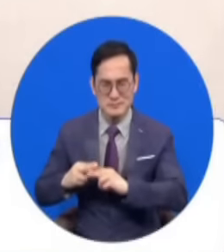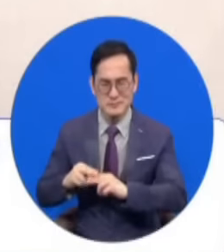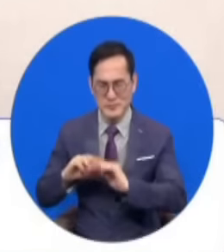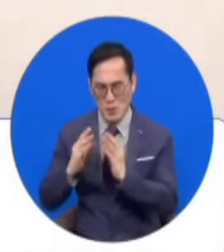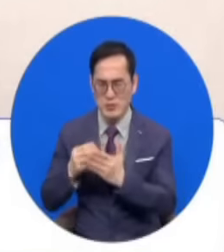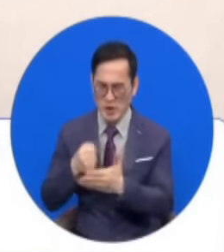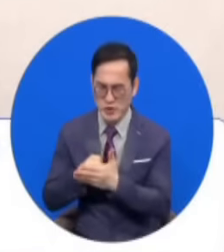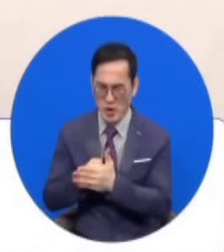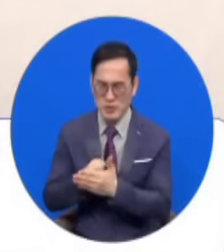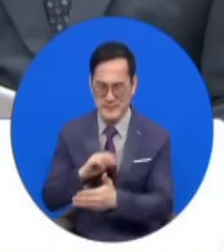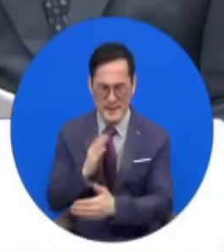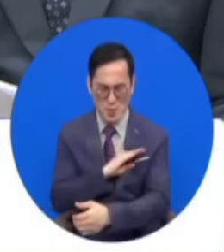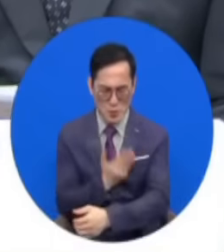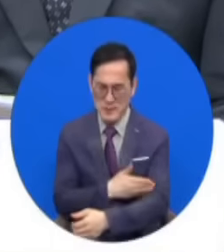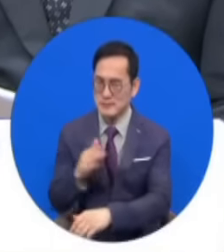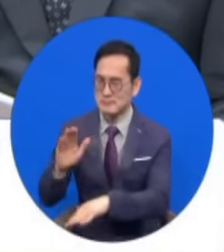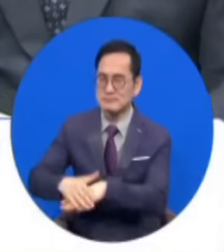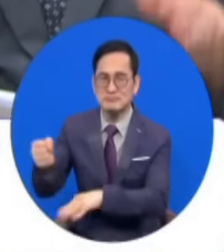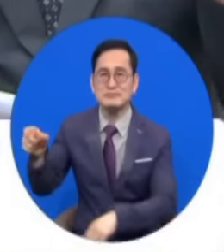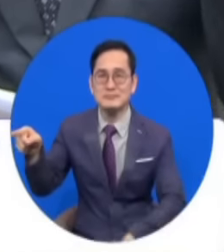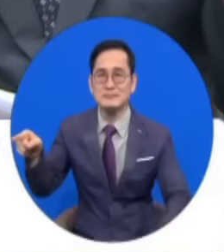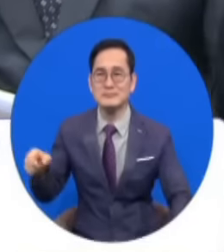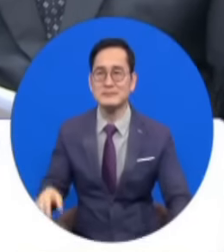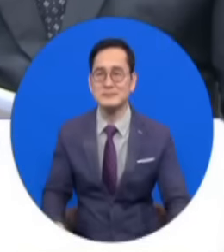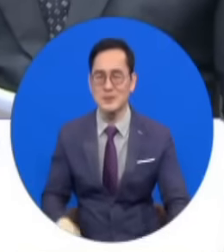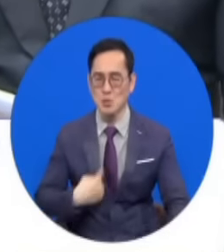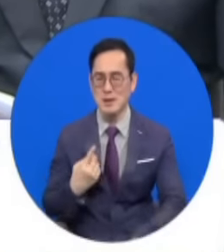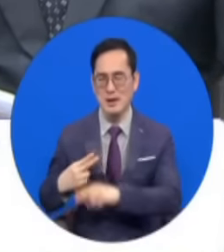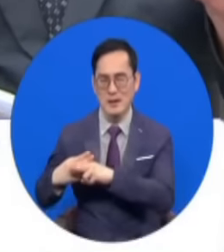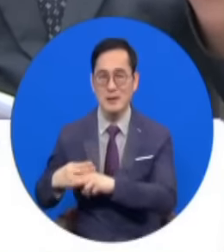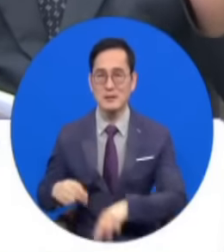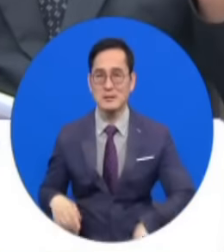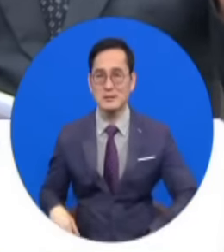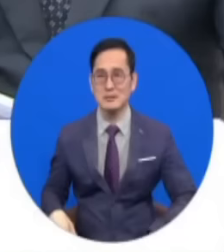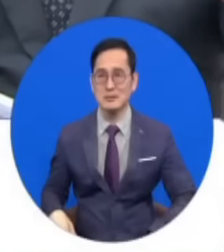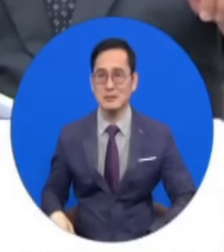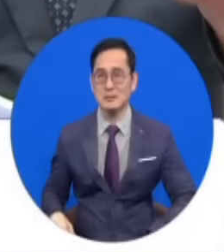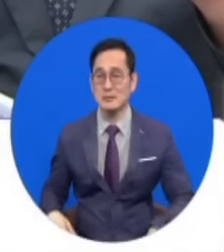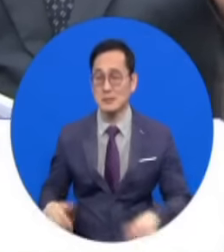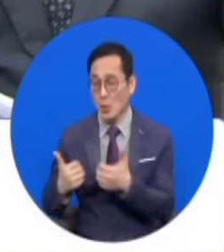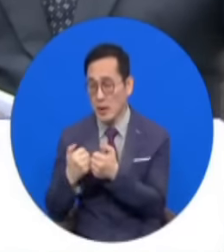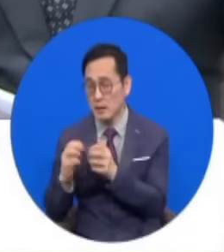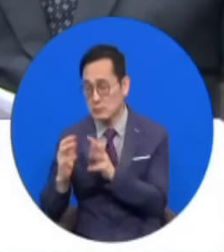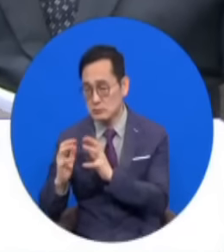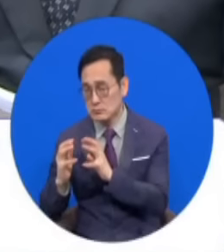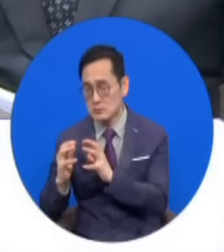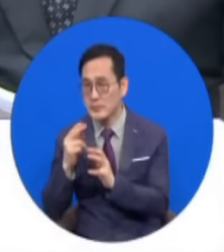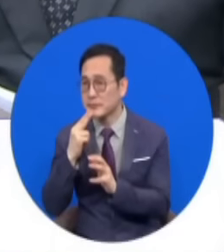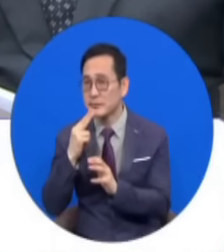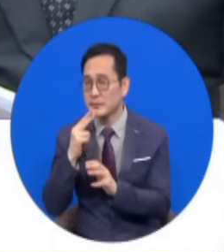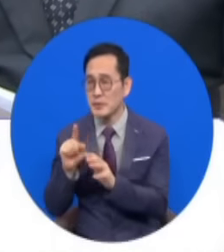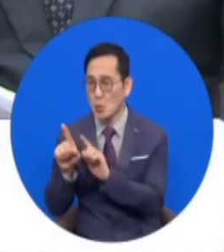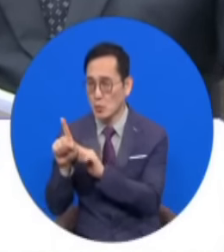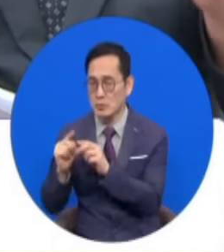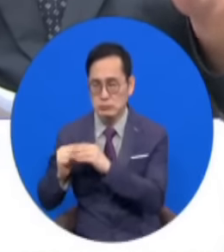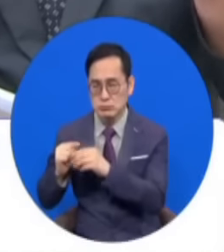부분은 한동훈 위원장이 독단적으로 했을 겁니다. 그런데 그럴 때 사실은 그래서 국민의힘 주변에 있는